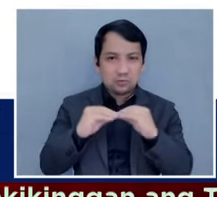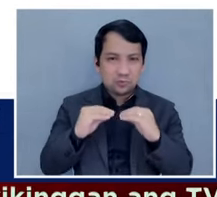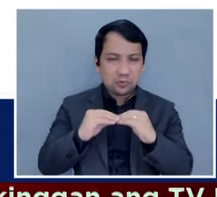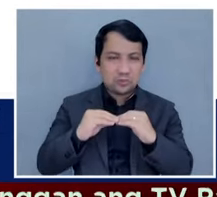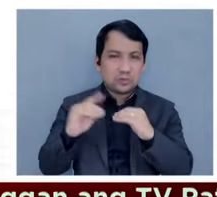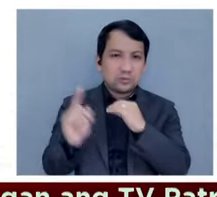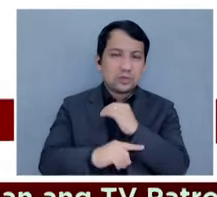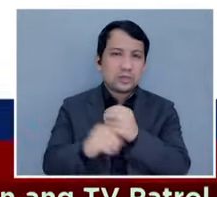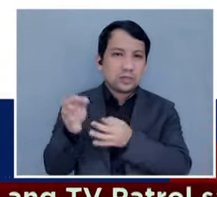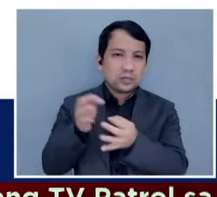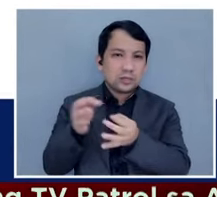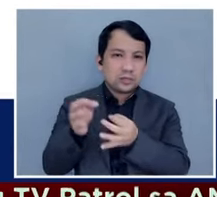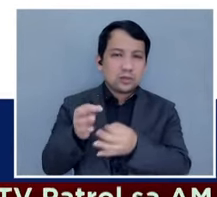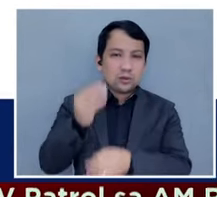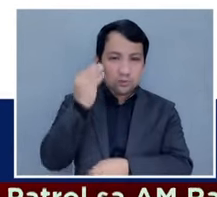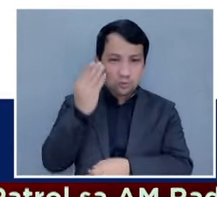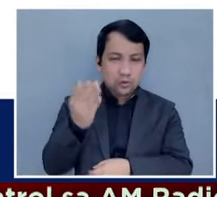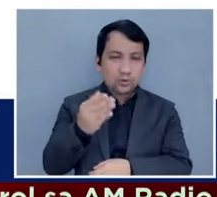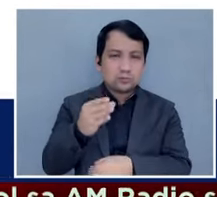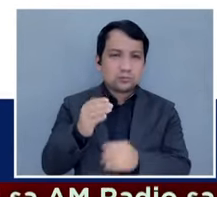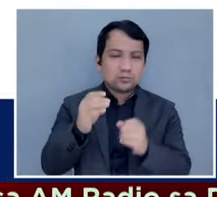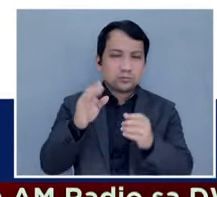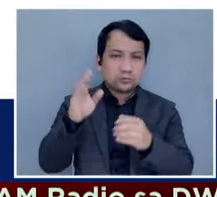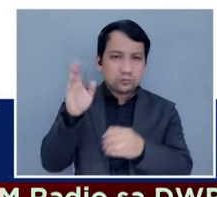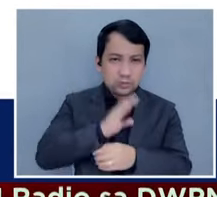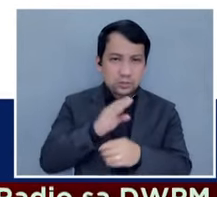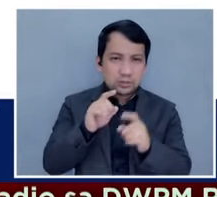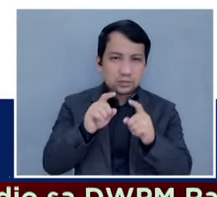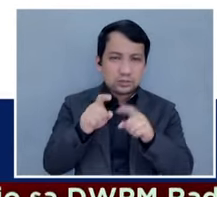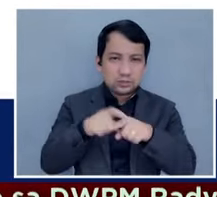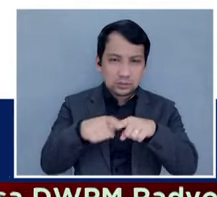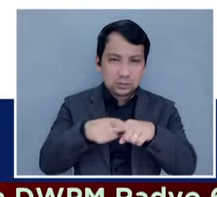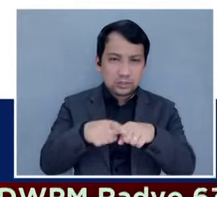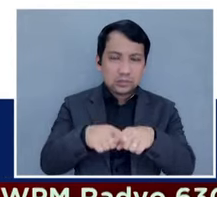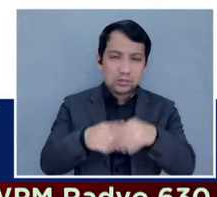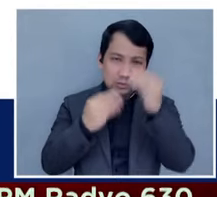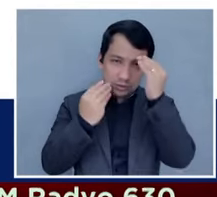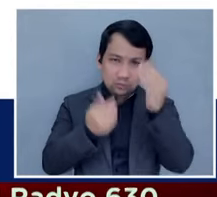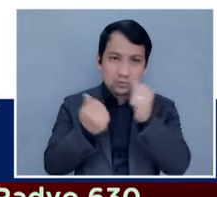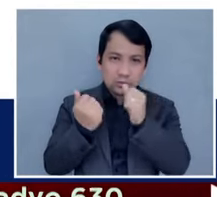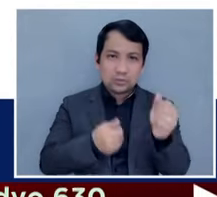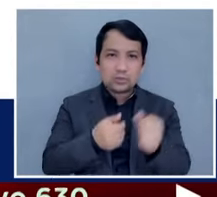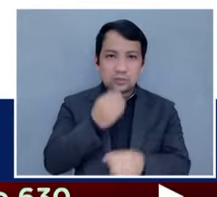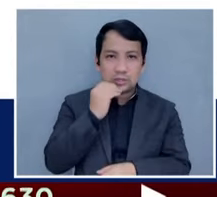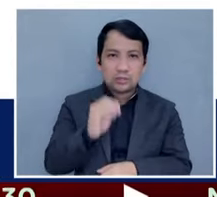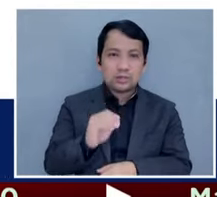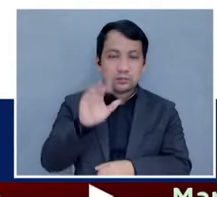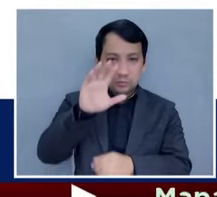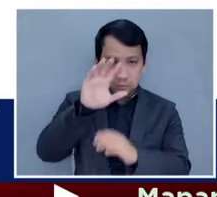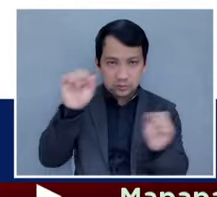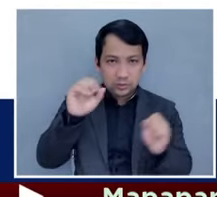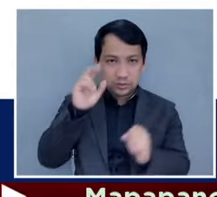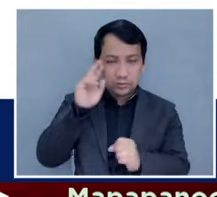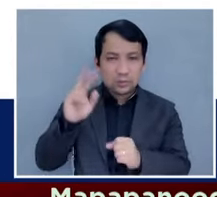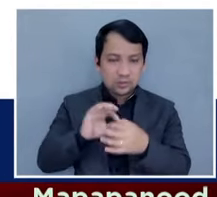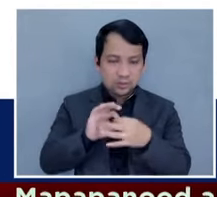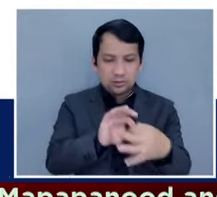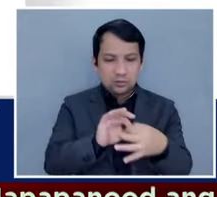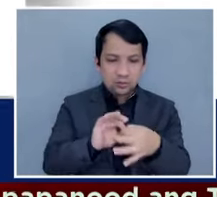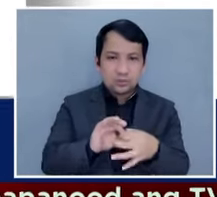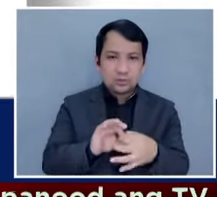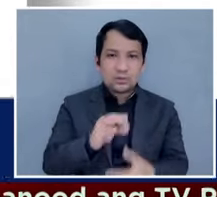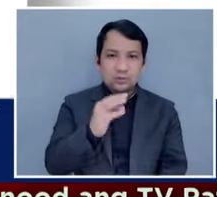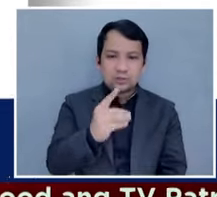Nagpaliwanag na ang mga planta kaugnay sa biglang pagbagsak at nangakong susundin nila ang utos ni Pangulong Marcos na makipag-ugnayan sa Department of